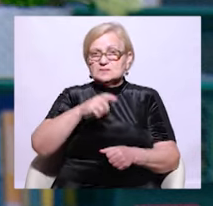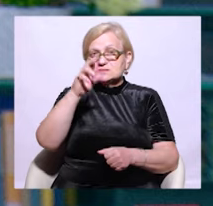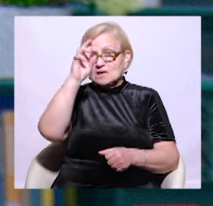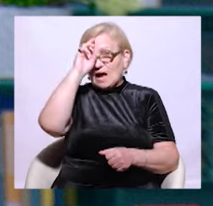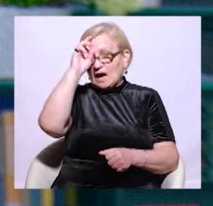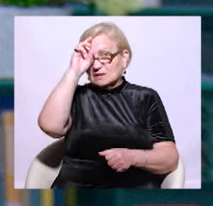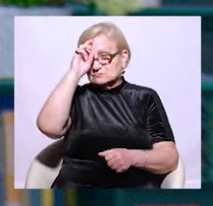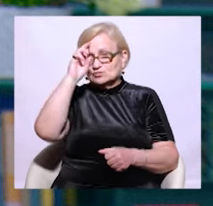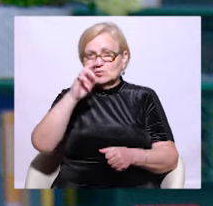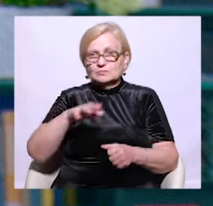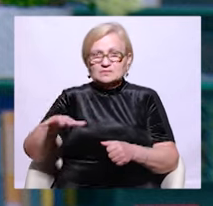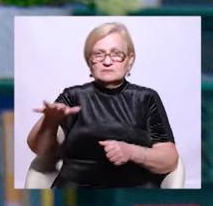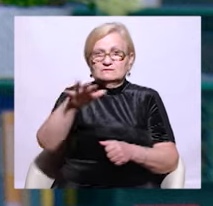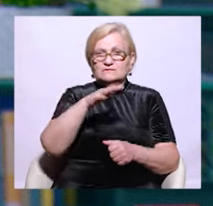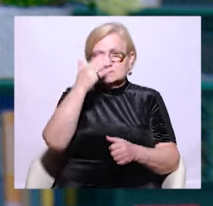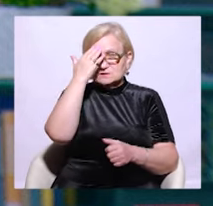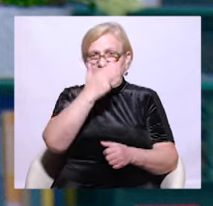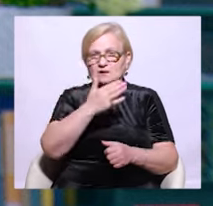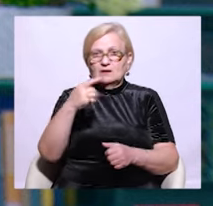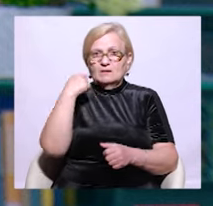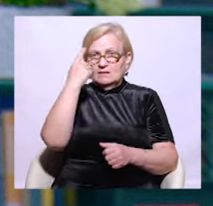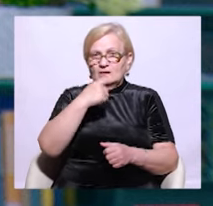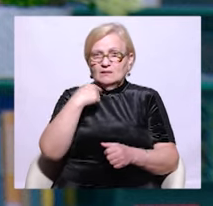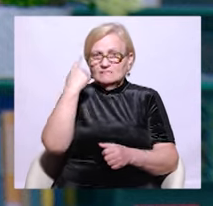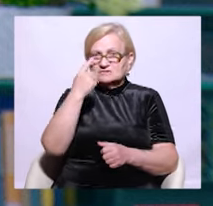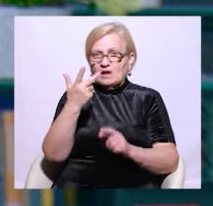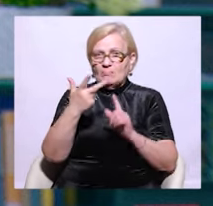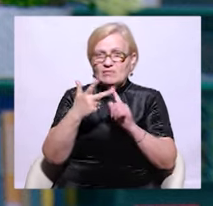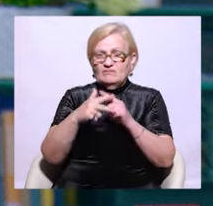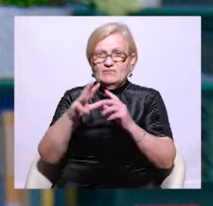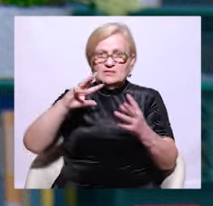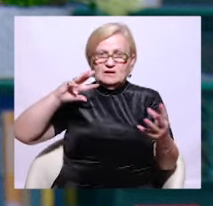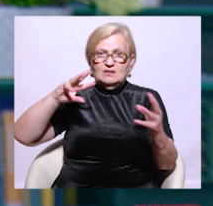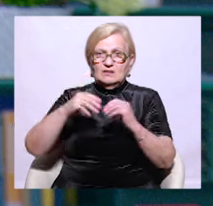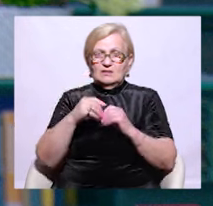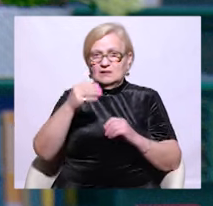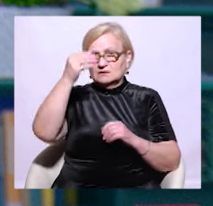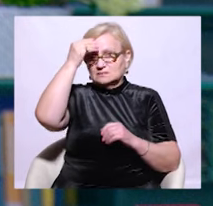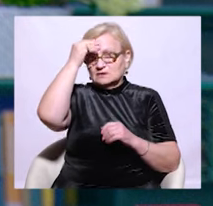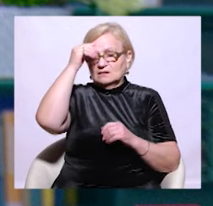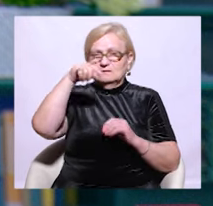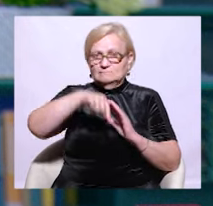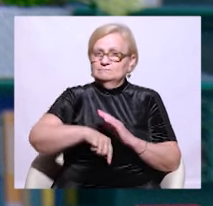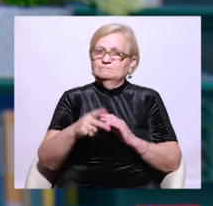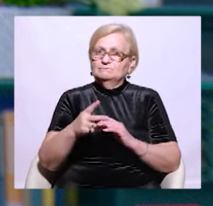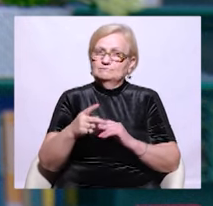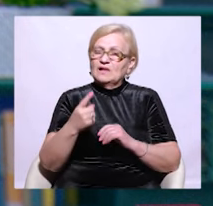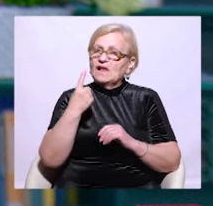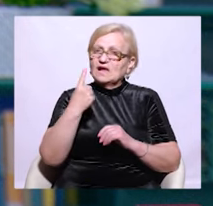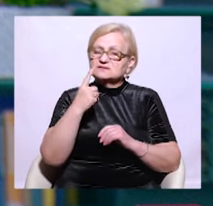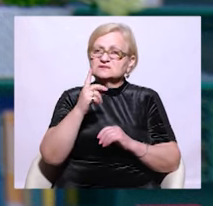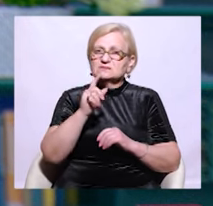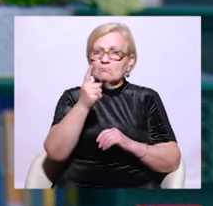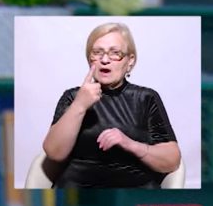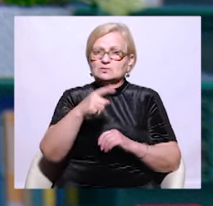სახელმწიფოებრივი, საზოგადოებრივი და პიროვნული, აი ამ სამივეს გამაერთიანებელი იდეა, ისე ეს